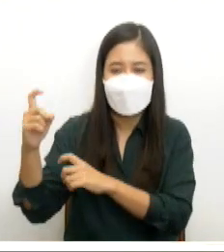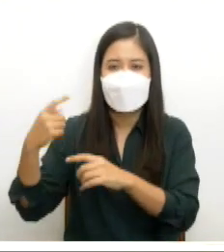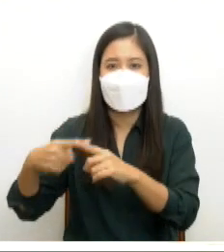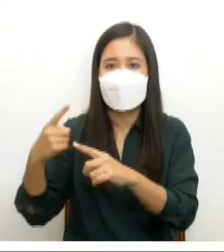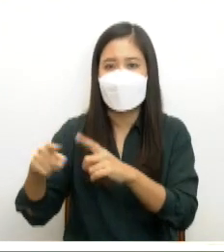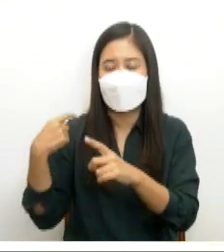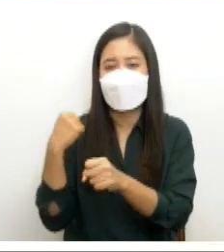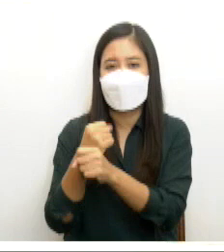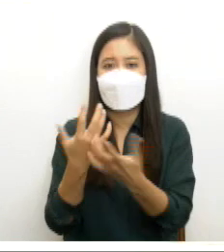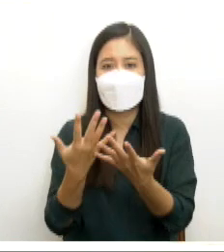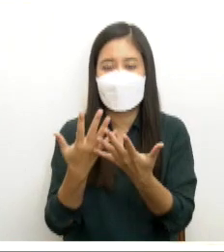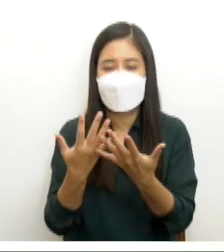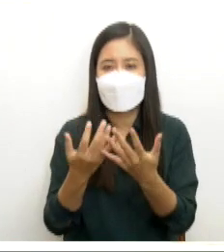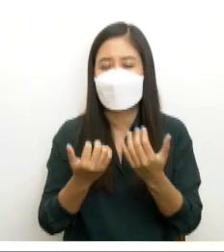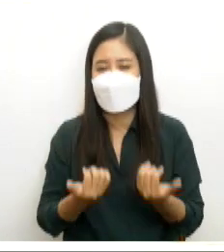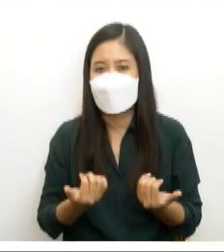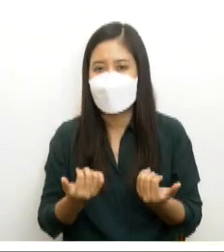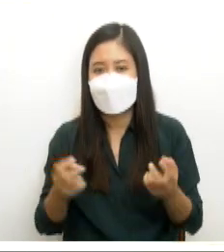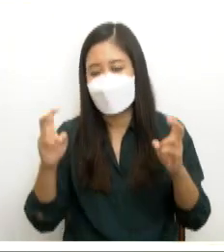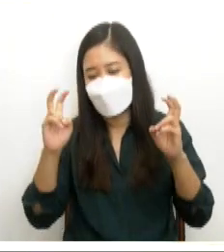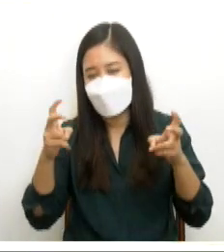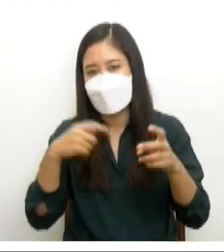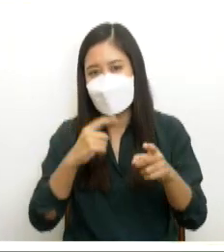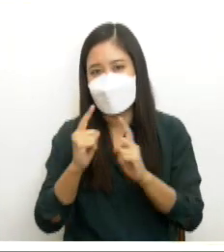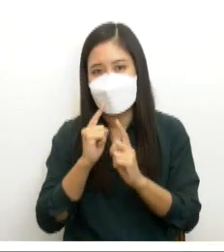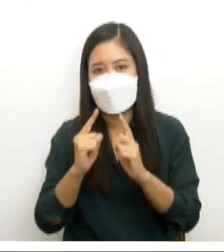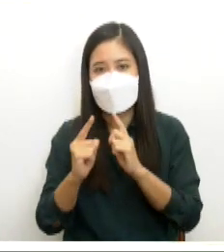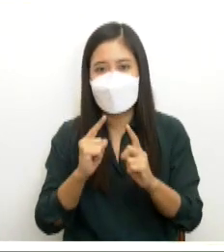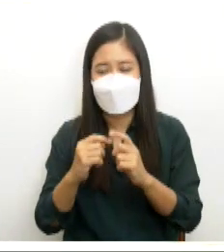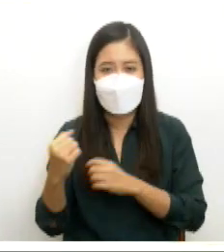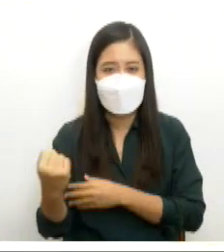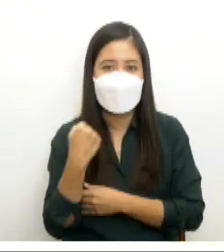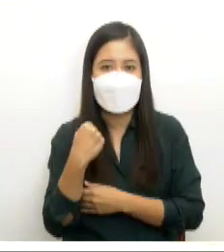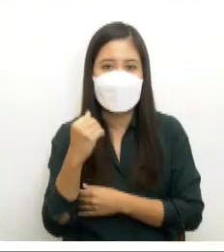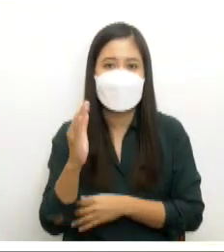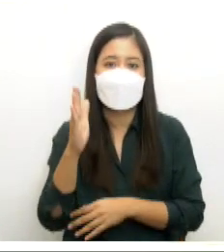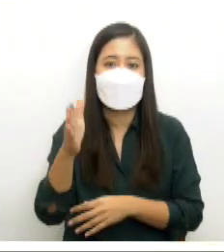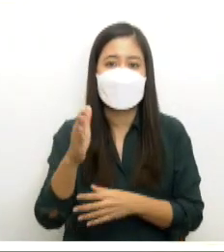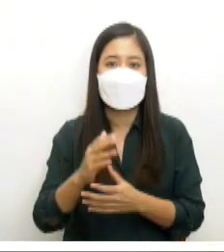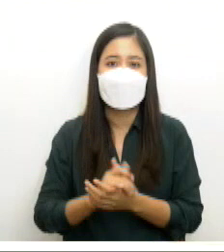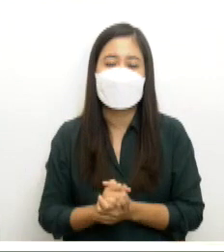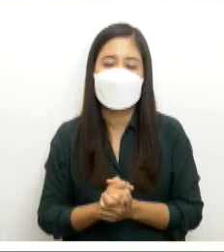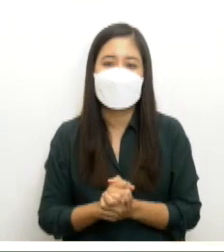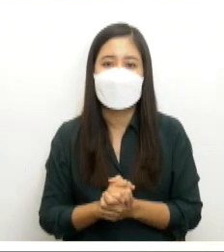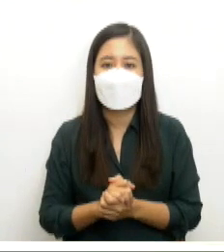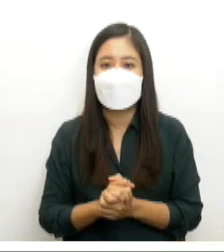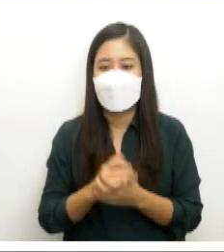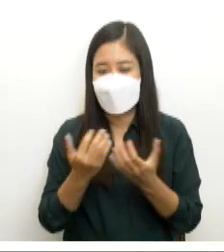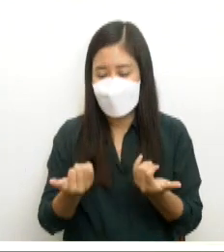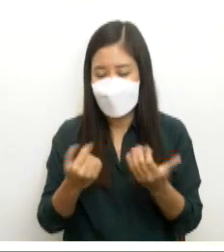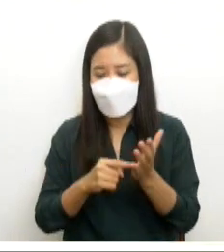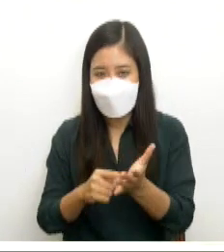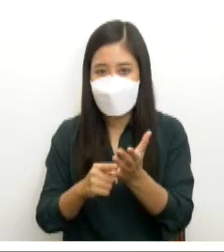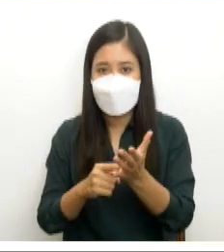างไรก็อาจจะเป็นเรื่องนึงที่เราจะต้องพูดคุยกันแล้วก็ทำอย่างเข้มงวดกดขันและทำอย่างจริงจังก็ขอสื่อสาร